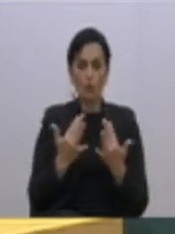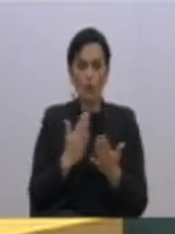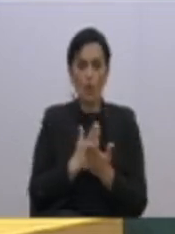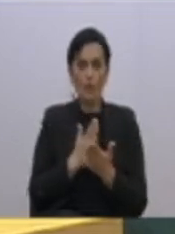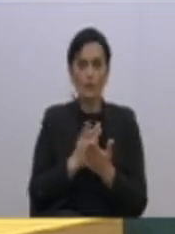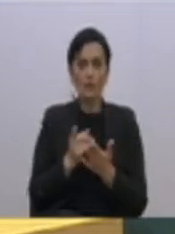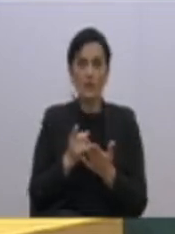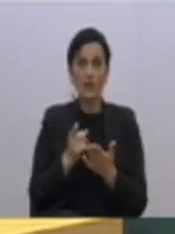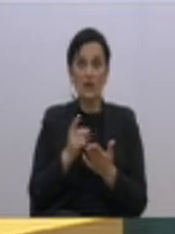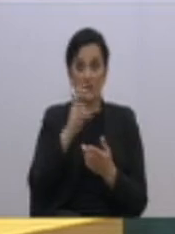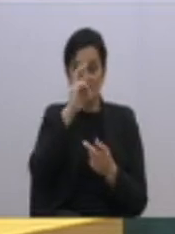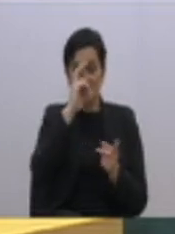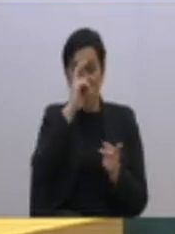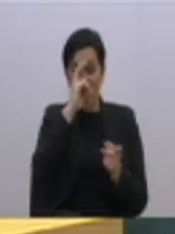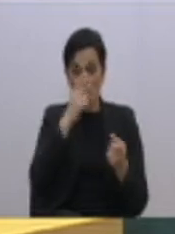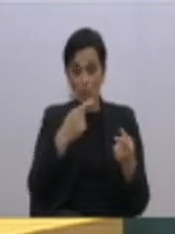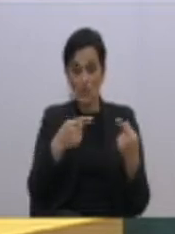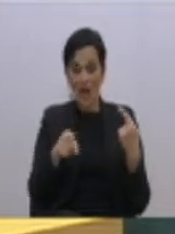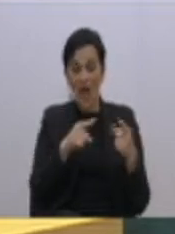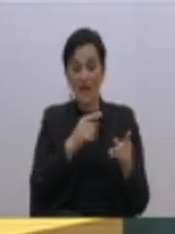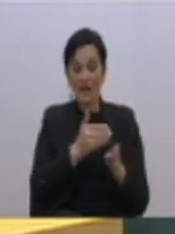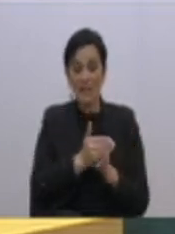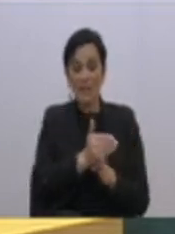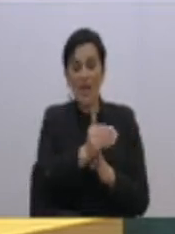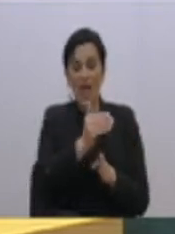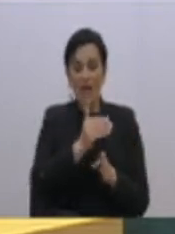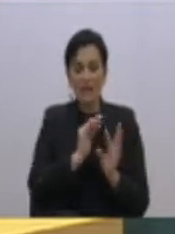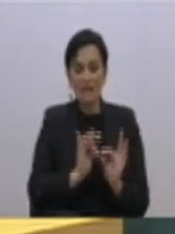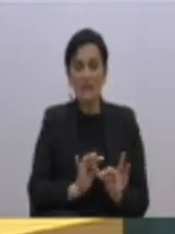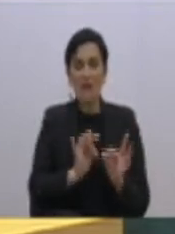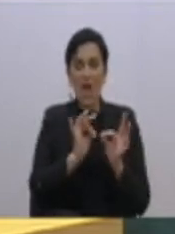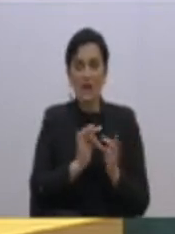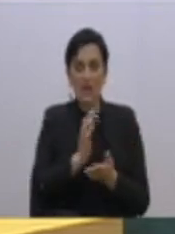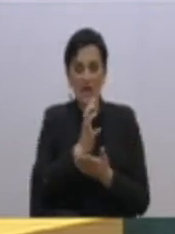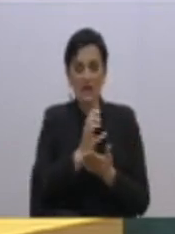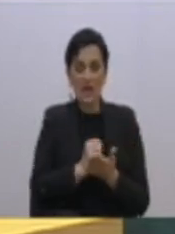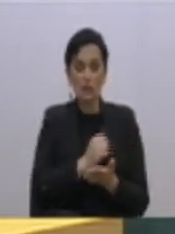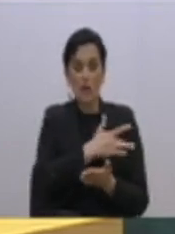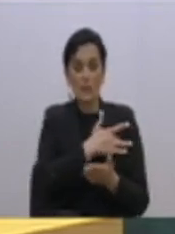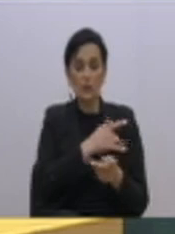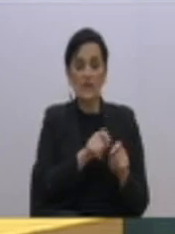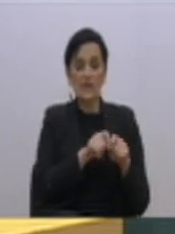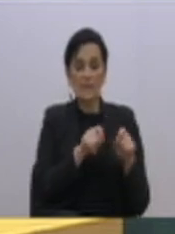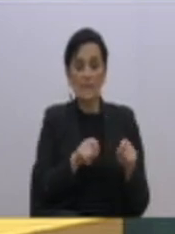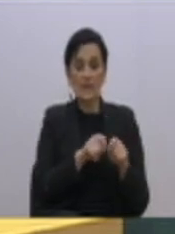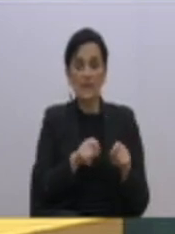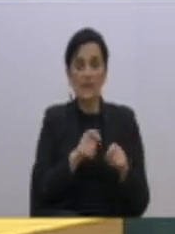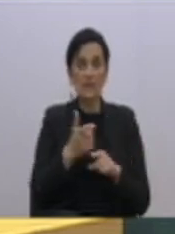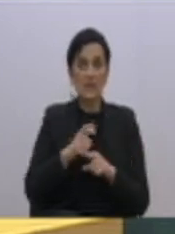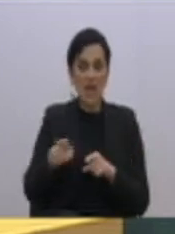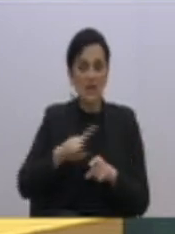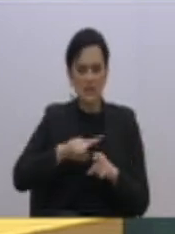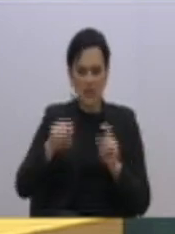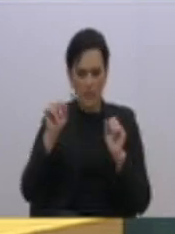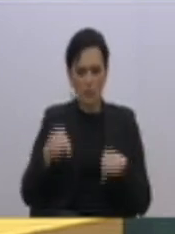ისინი განსხვავებით სახელმწიფოსგან, რომელიც ნელაქმნის რესურსებს, მომსახურების რესურსებს, მათ ძალიან სწრაფად